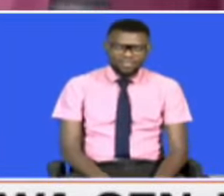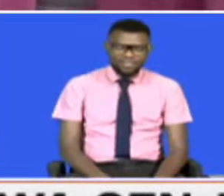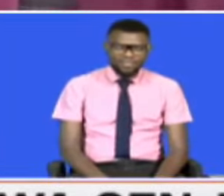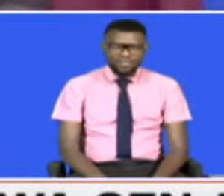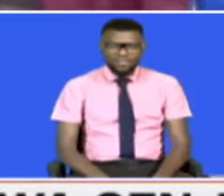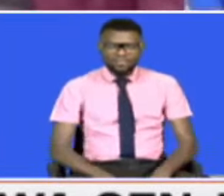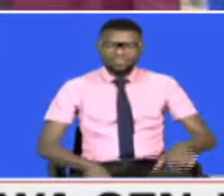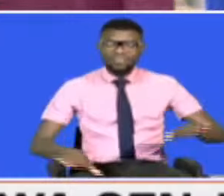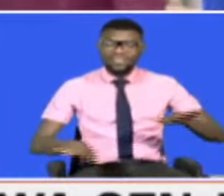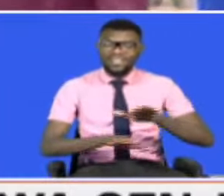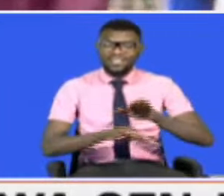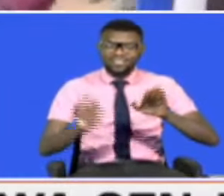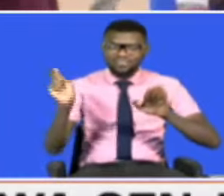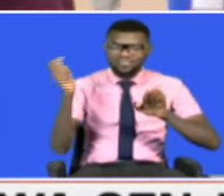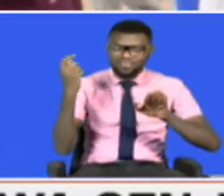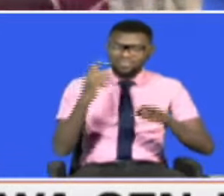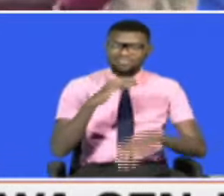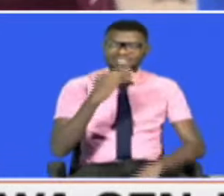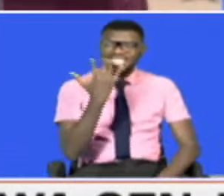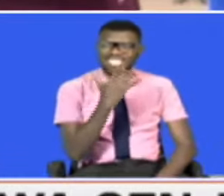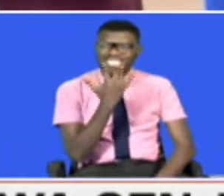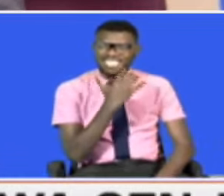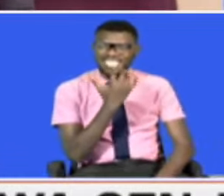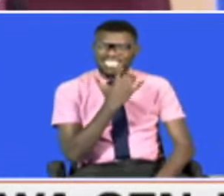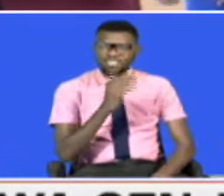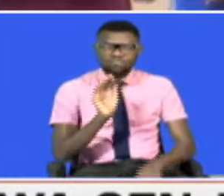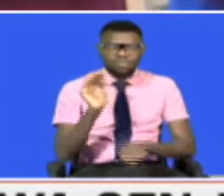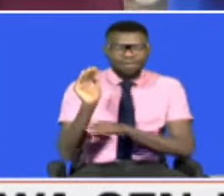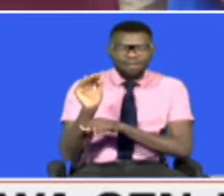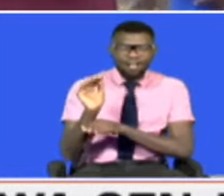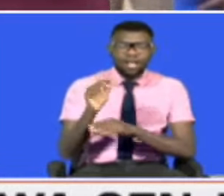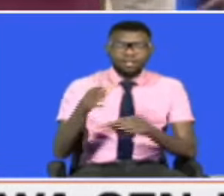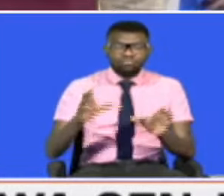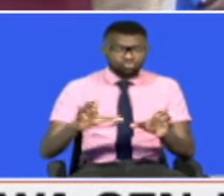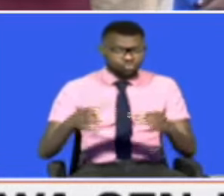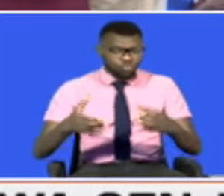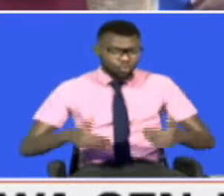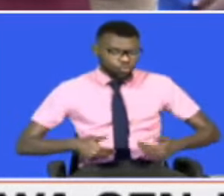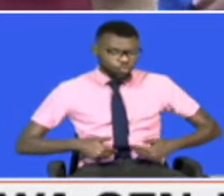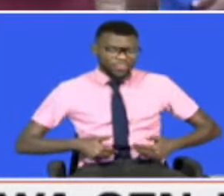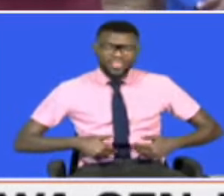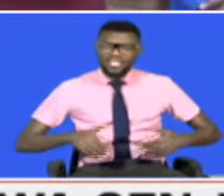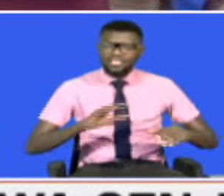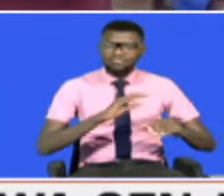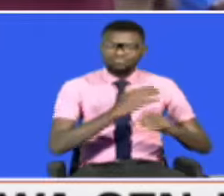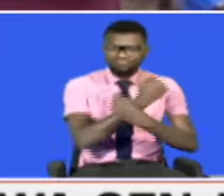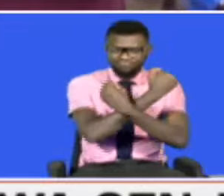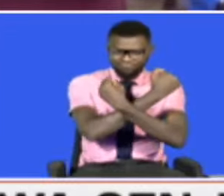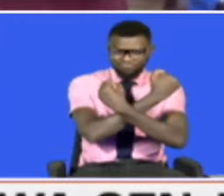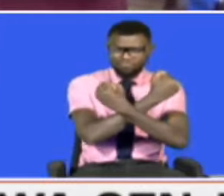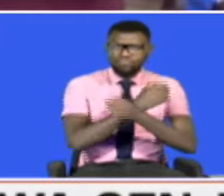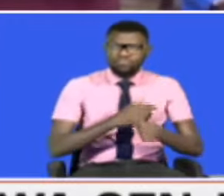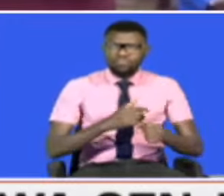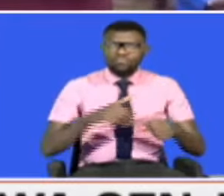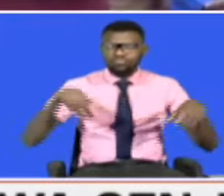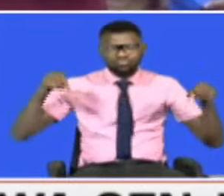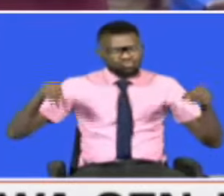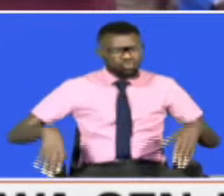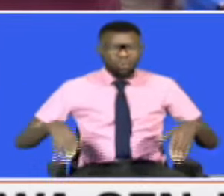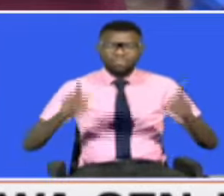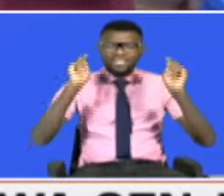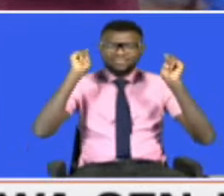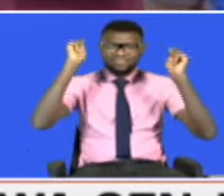Naibu wa Rais Rigathi Gachagua ametoa wito kwa vijana wa Gen Z kusitisha maandamano ya kushinikiza serikali kuafikia matakwa